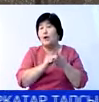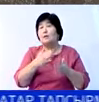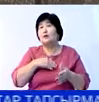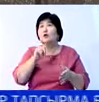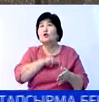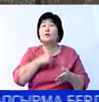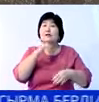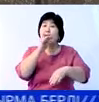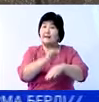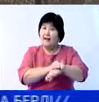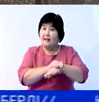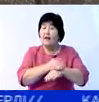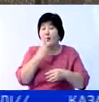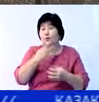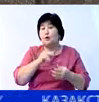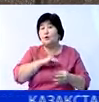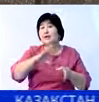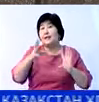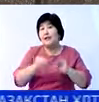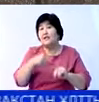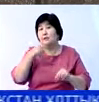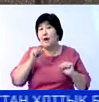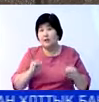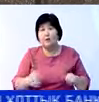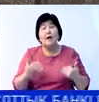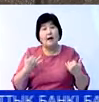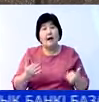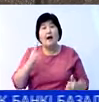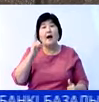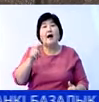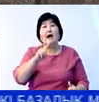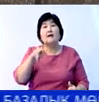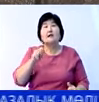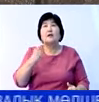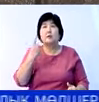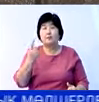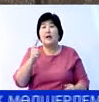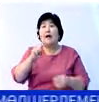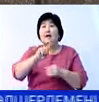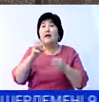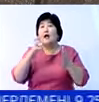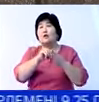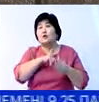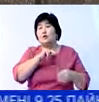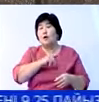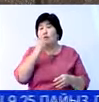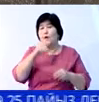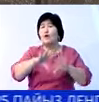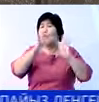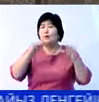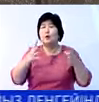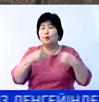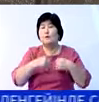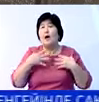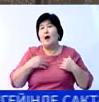жұмысымыздың дәлелі, жұмысымыздың нәтижесі деп айтсақ та болады. Қазіргі таңда Қазалы ауданында бір датчик өз жұмысын атқарып, бір бүтін бір отбасына